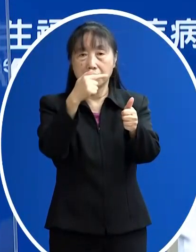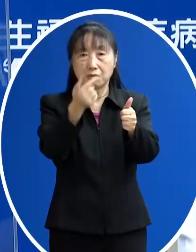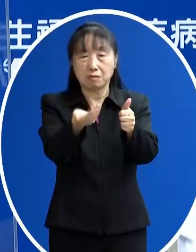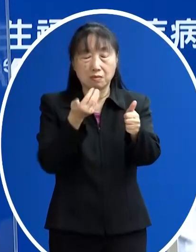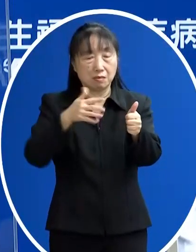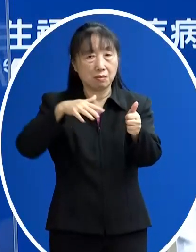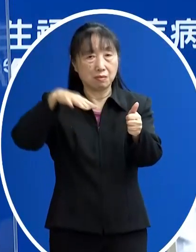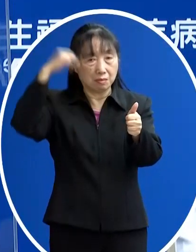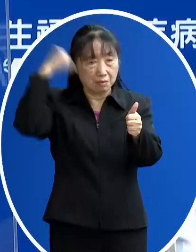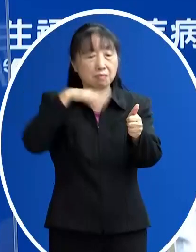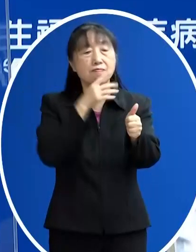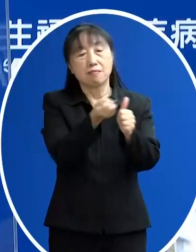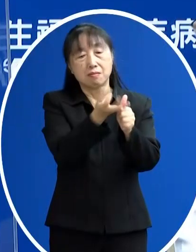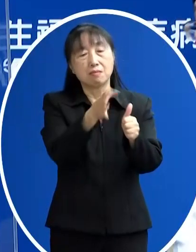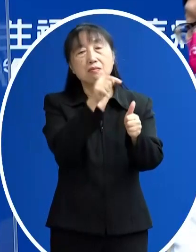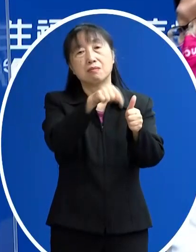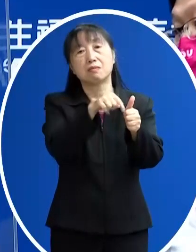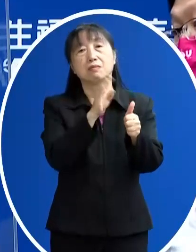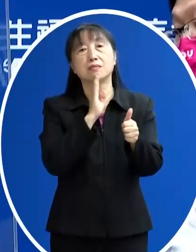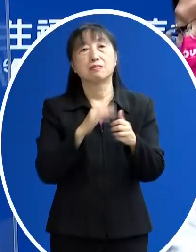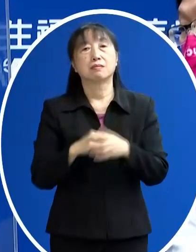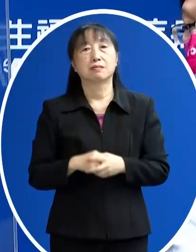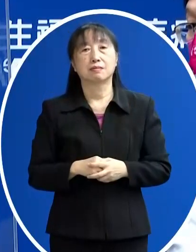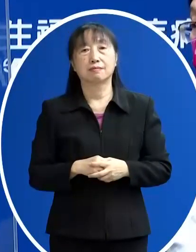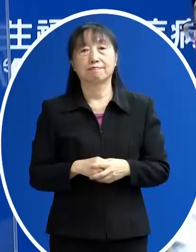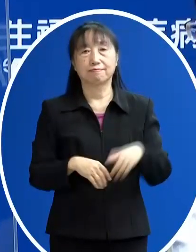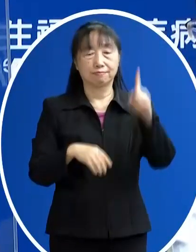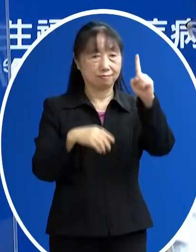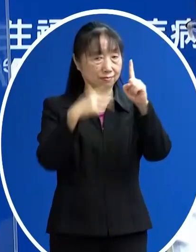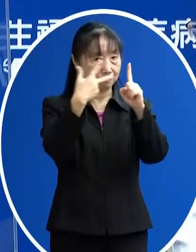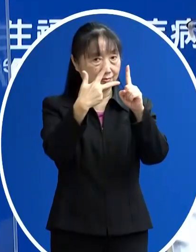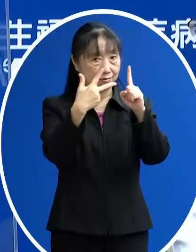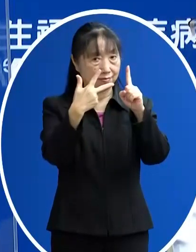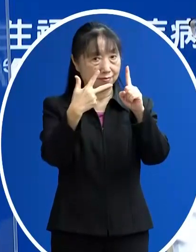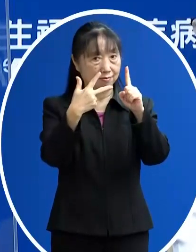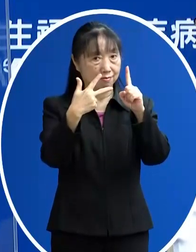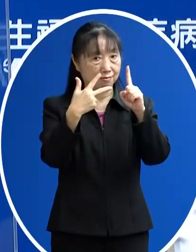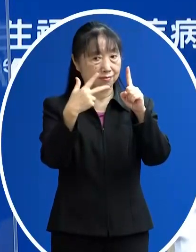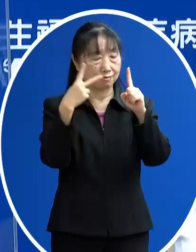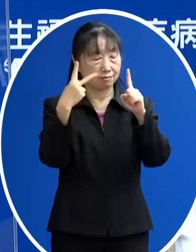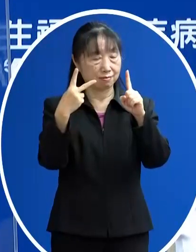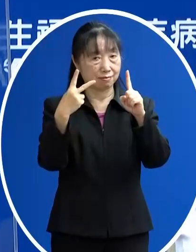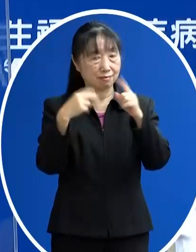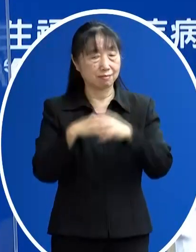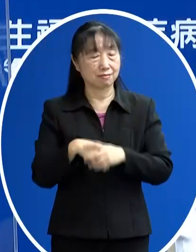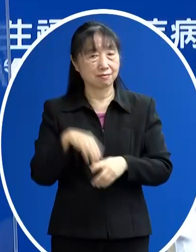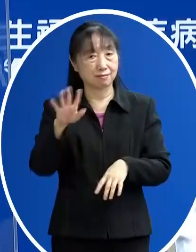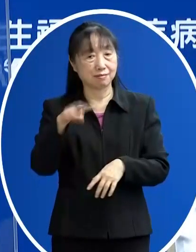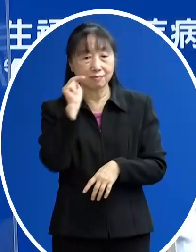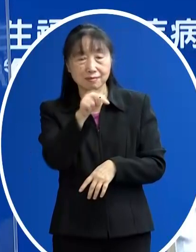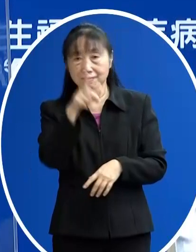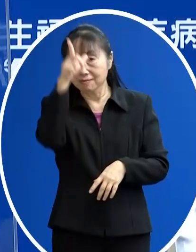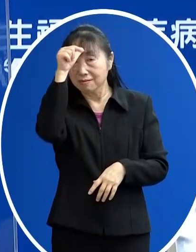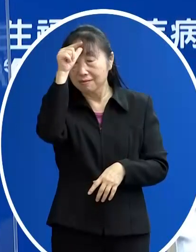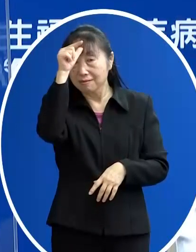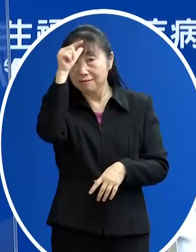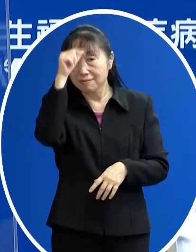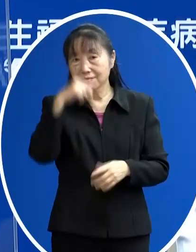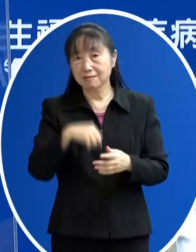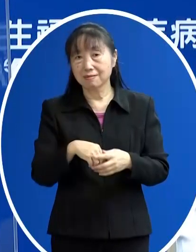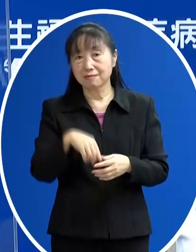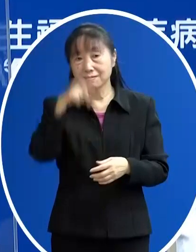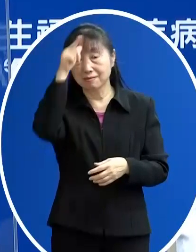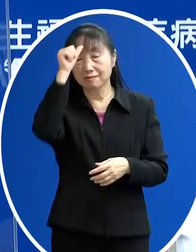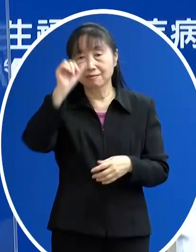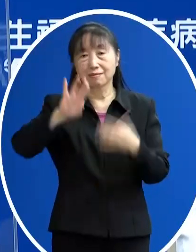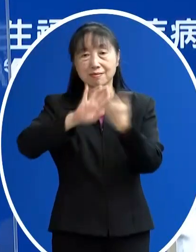案，哈，最早的一个个案。那一七哈，一七二，大家看到那个黄色的哈，外面